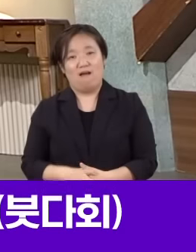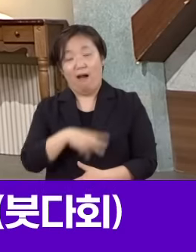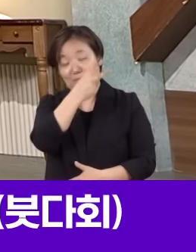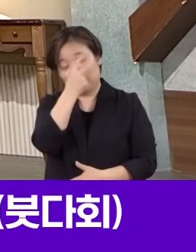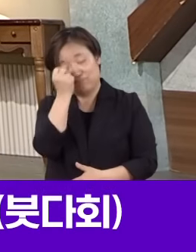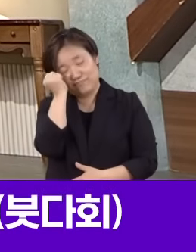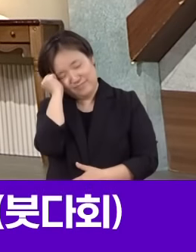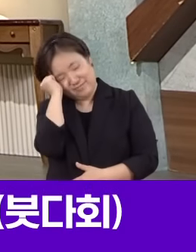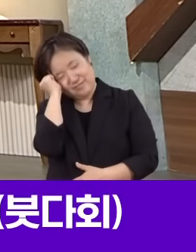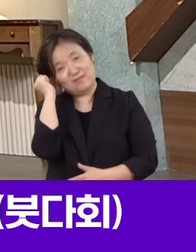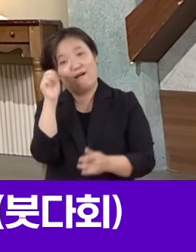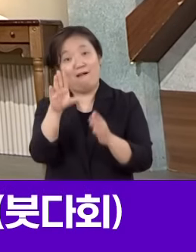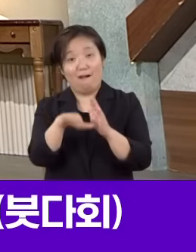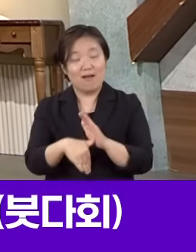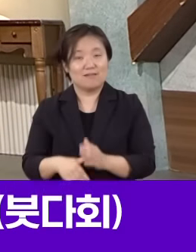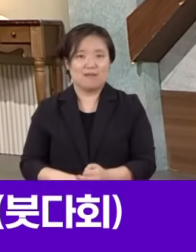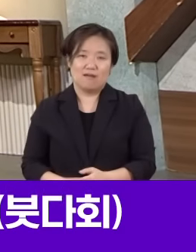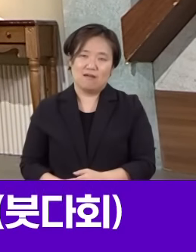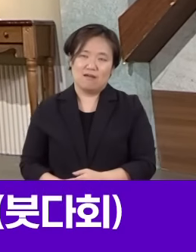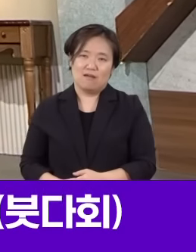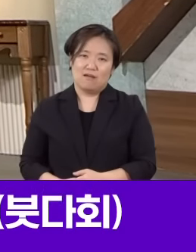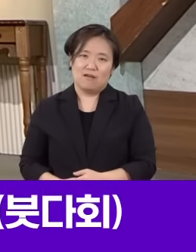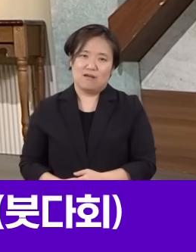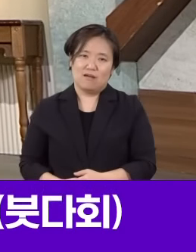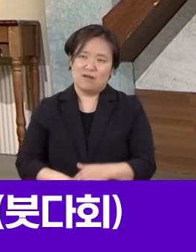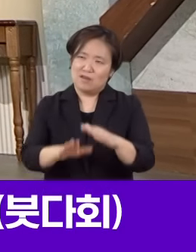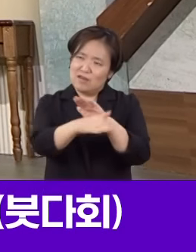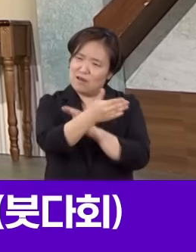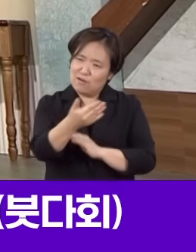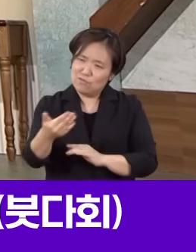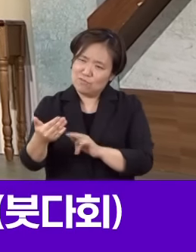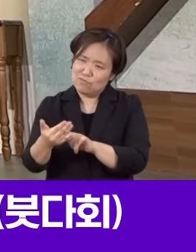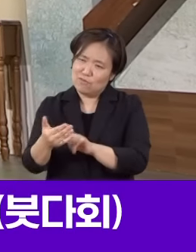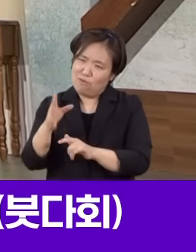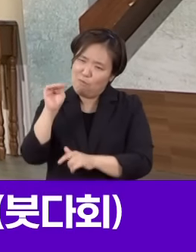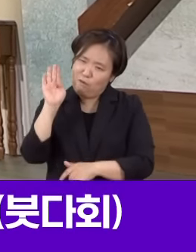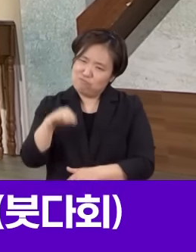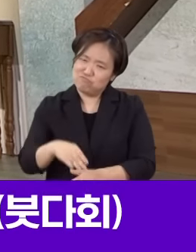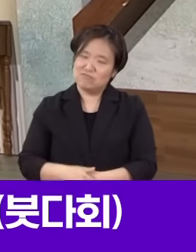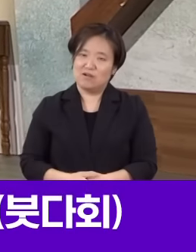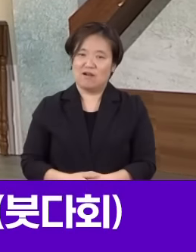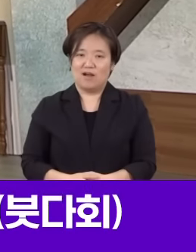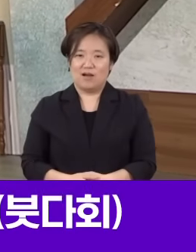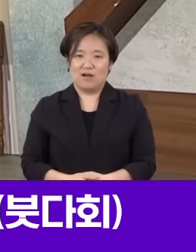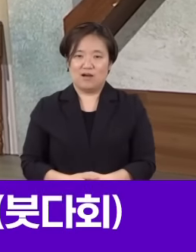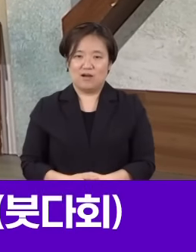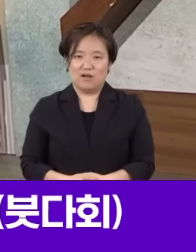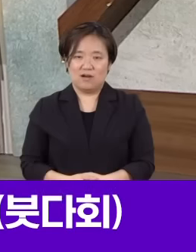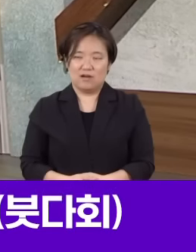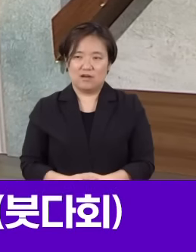잠들었는데 얼마쯤 시간이 지나서 스스